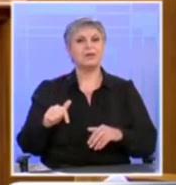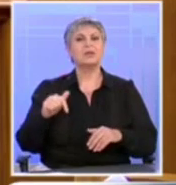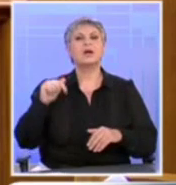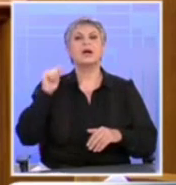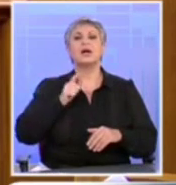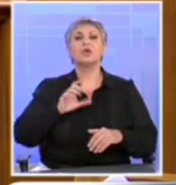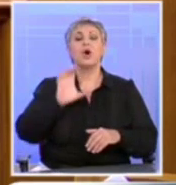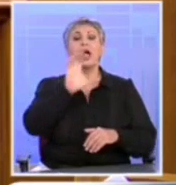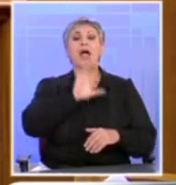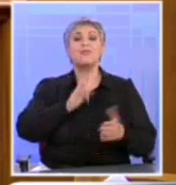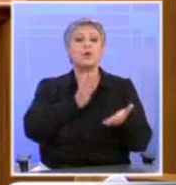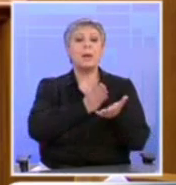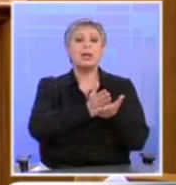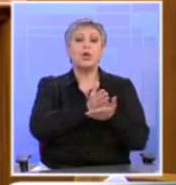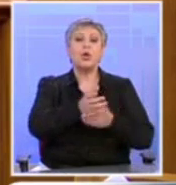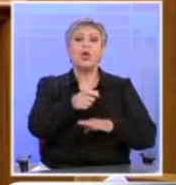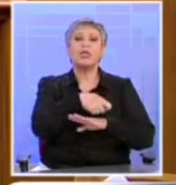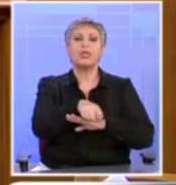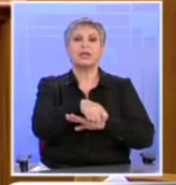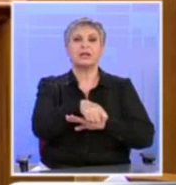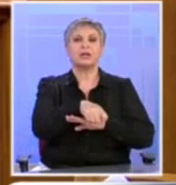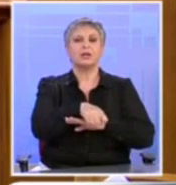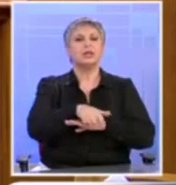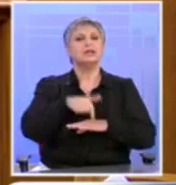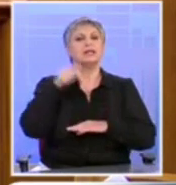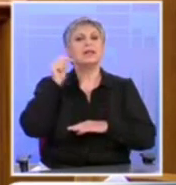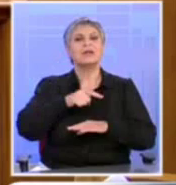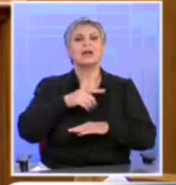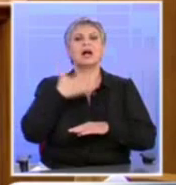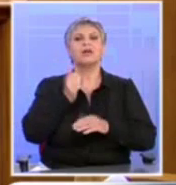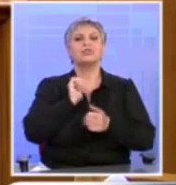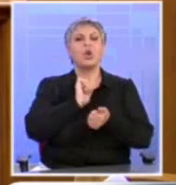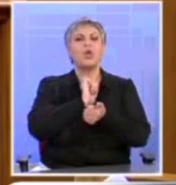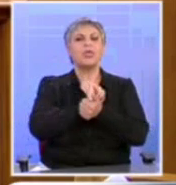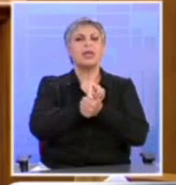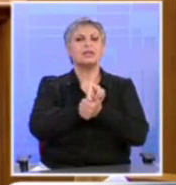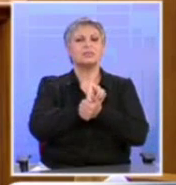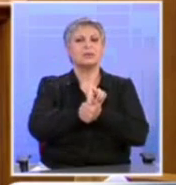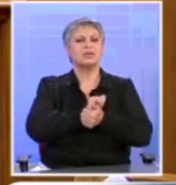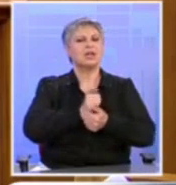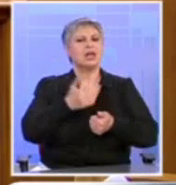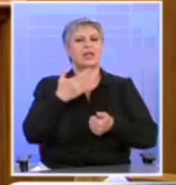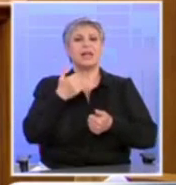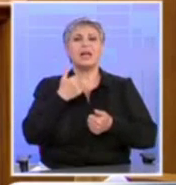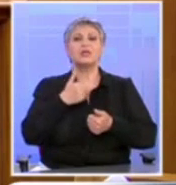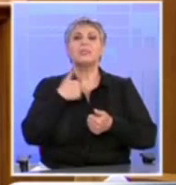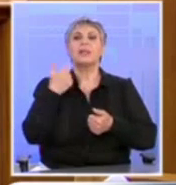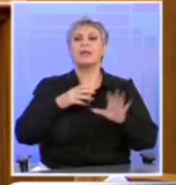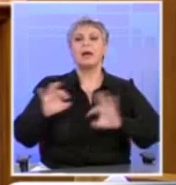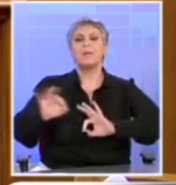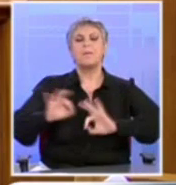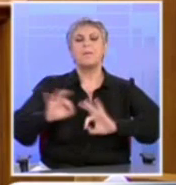Το ευρωπαϊκό δίκαιο είναι χωρίς εμπράγματες δεσμεύσεις, δηλαδή χωρίς ξεπούλημα του εθνικού